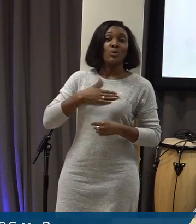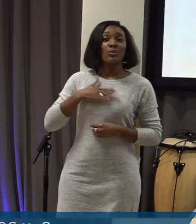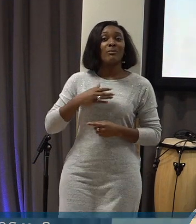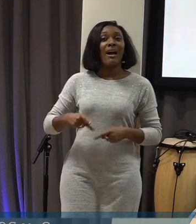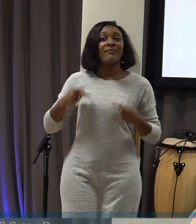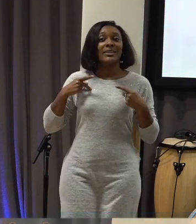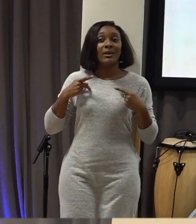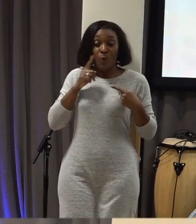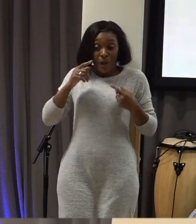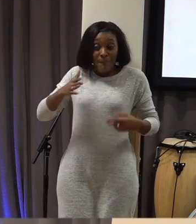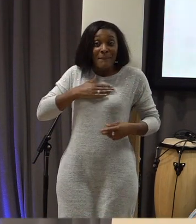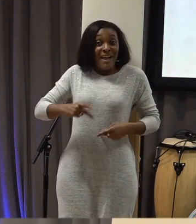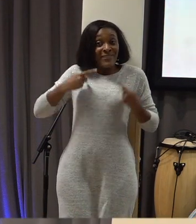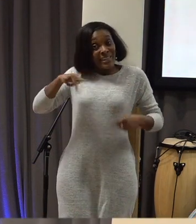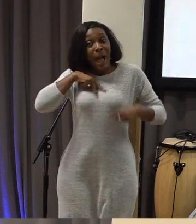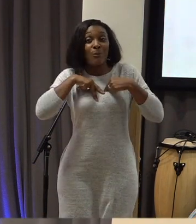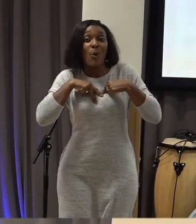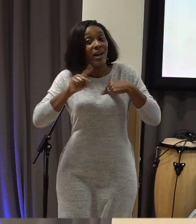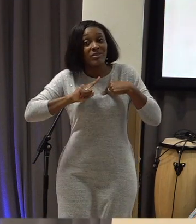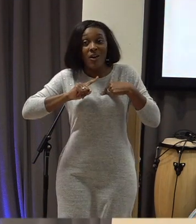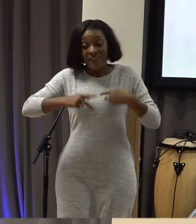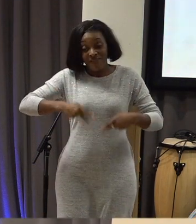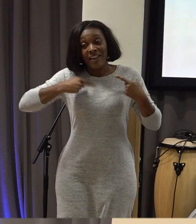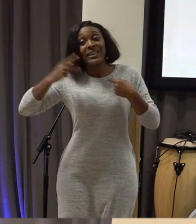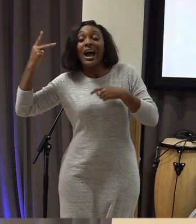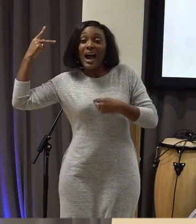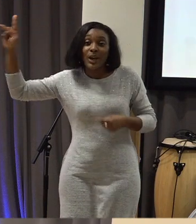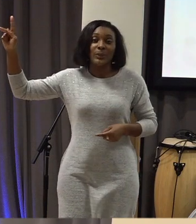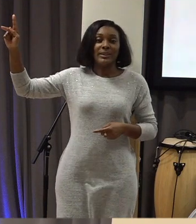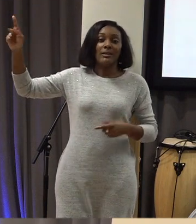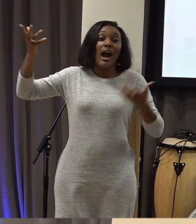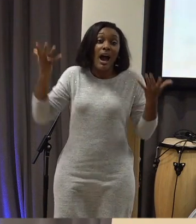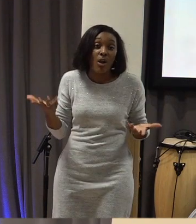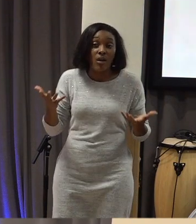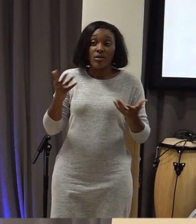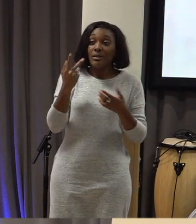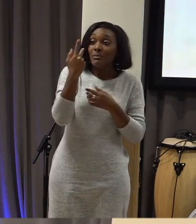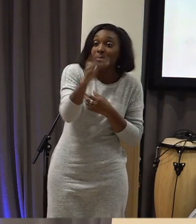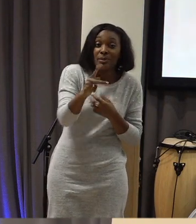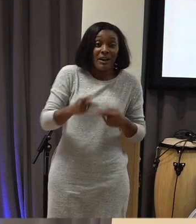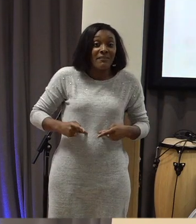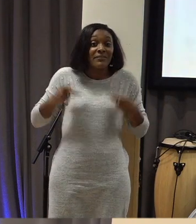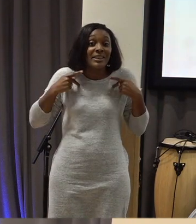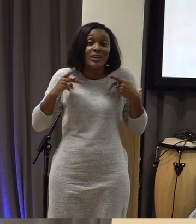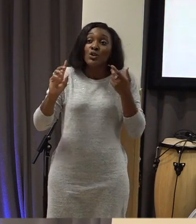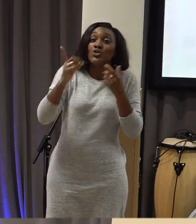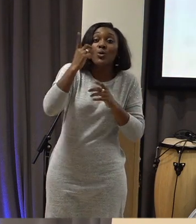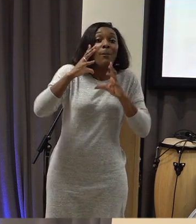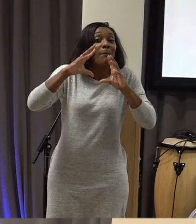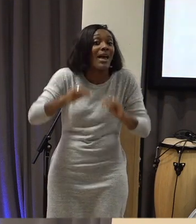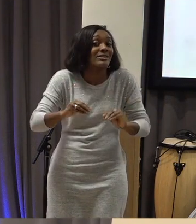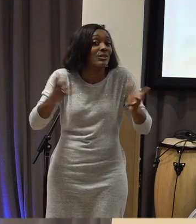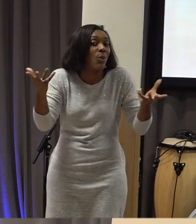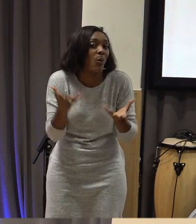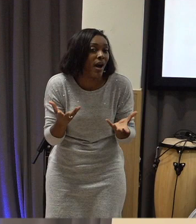ce qui lui appartient. Quelle est la place de Dieu dans ta vie? Quelle est la place de Dieu dans ma vie?